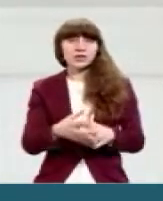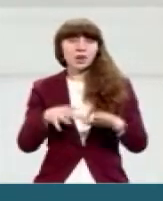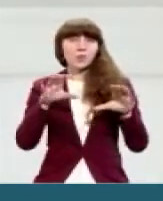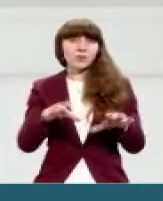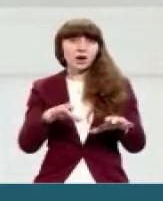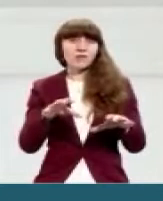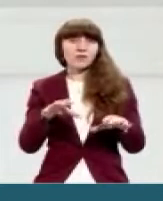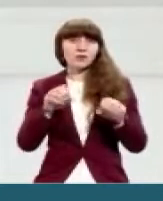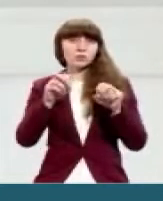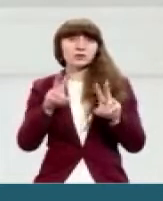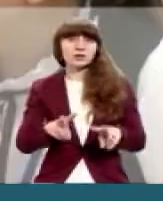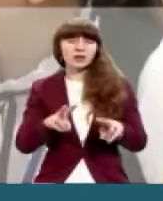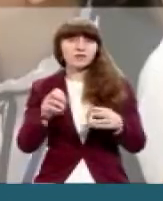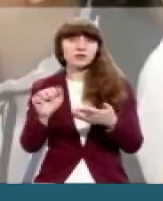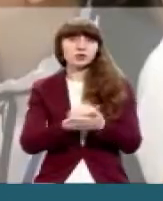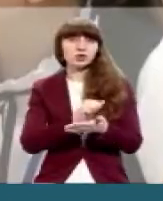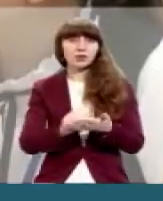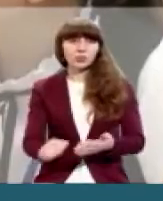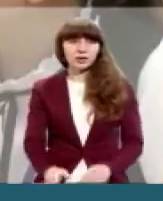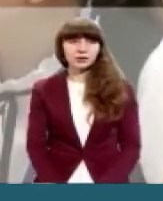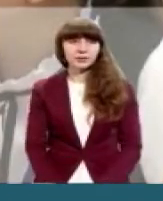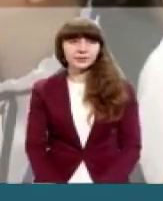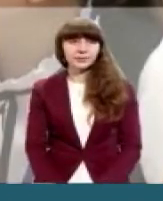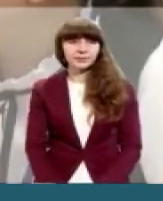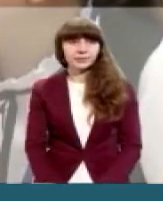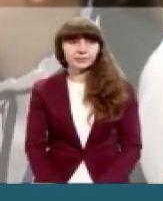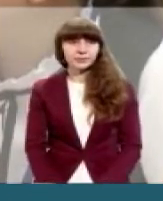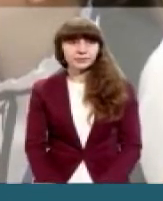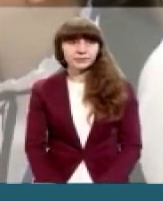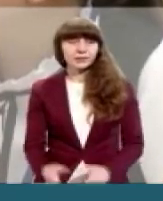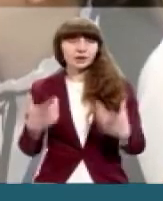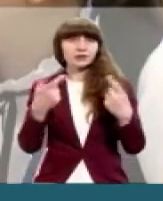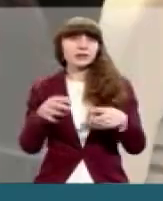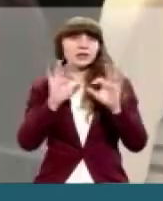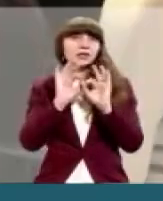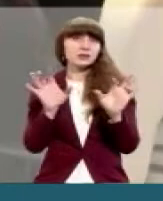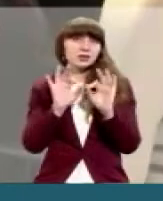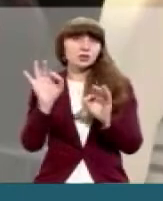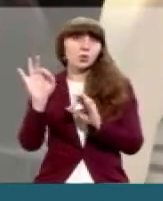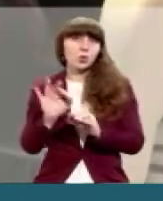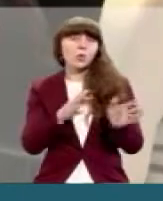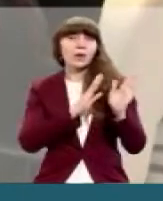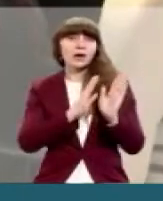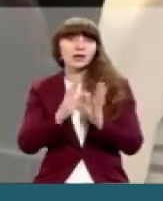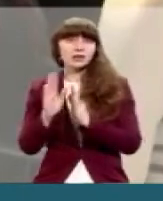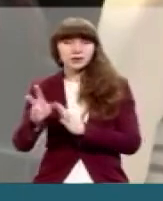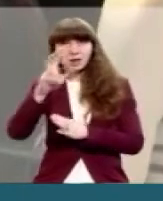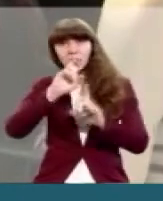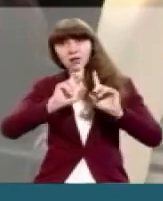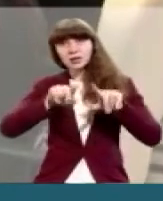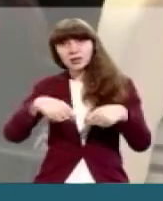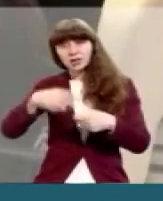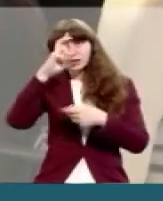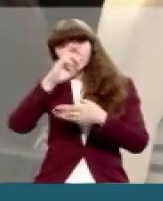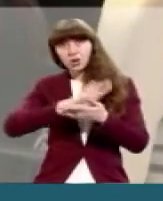қызығушылық танытты. Азаматтарға мемлекеттік қызмет көрсету тәртібі туралы баяндалған жиында тұрғындарға мемлекеттік қызмет алу бойынша